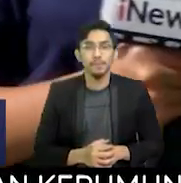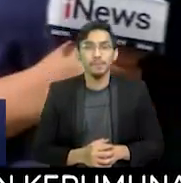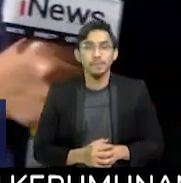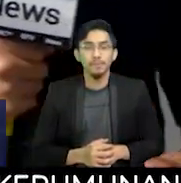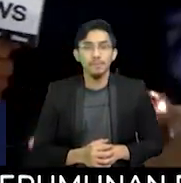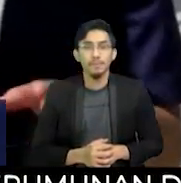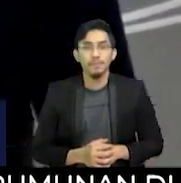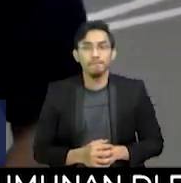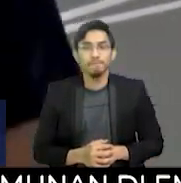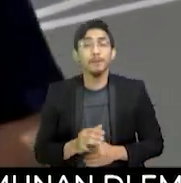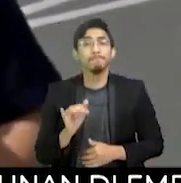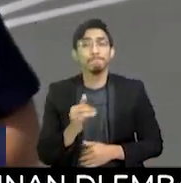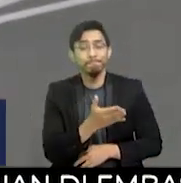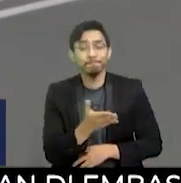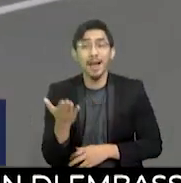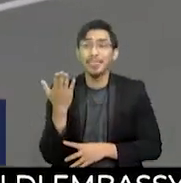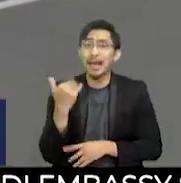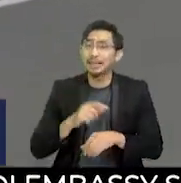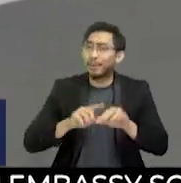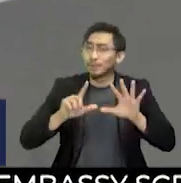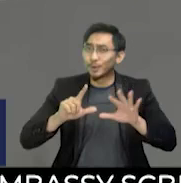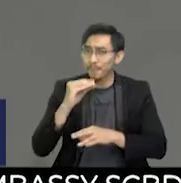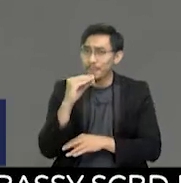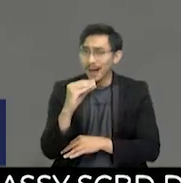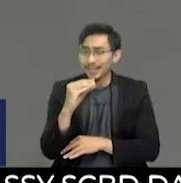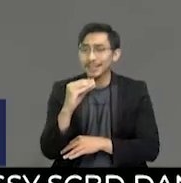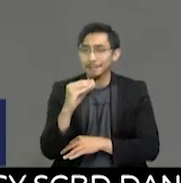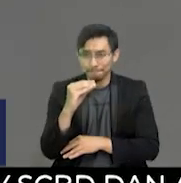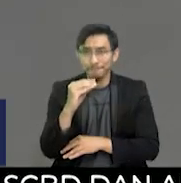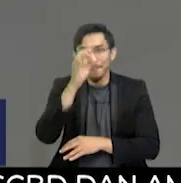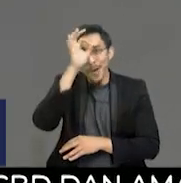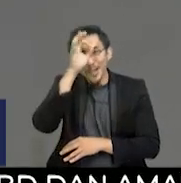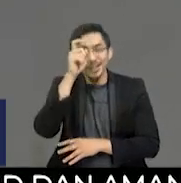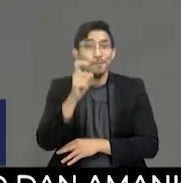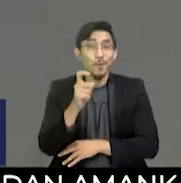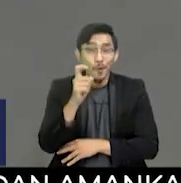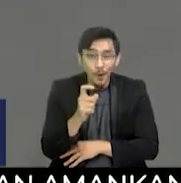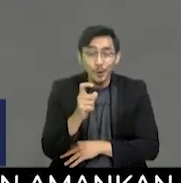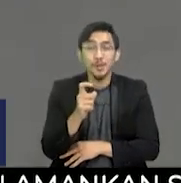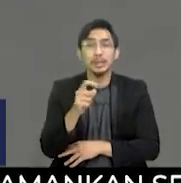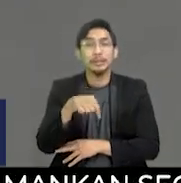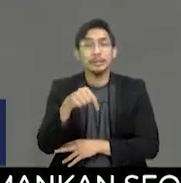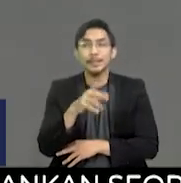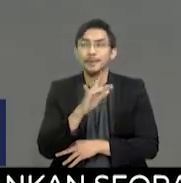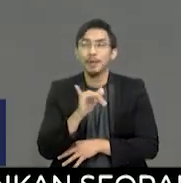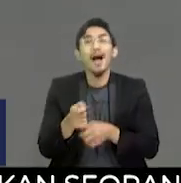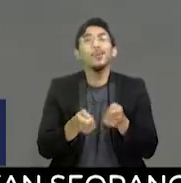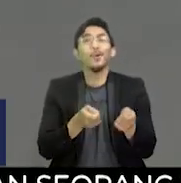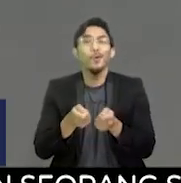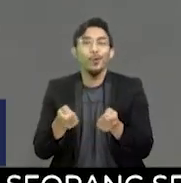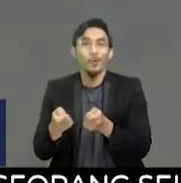Ya pemirsa, sejak pukul 7 pagi hari tadi kiranya Satlantas Polres Bogor sudah berupaya melakukan pengurayan kepadatan